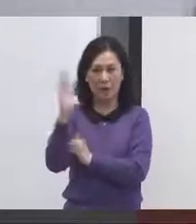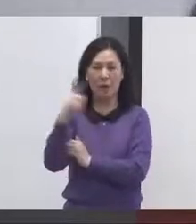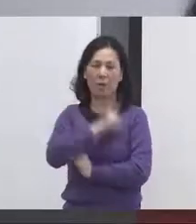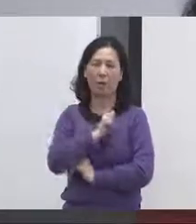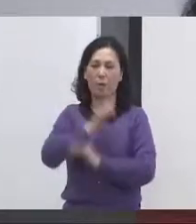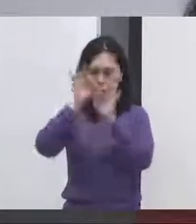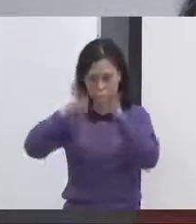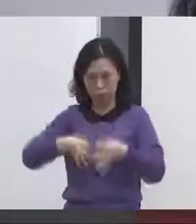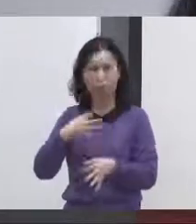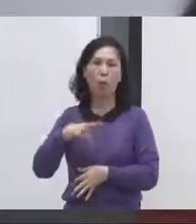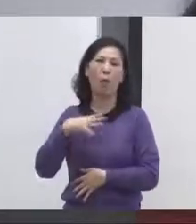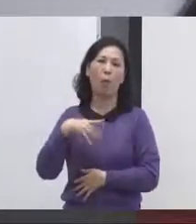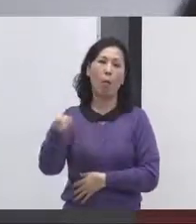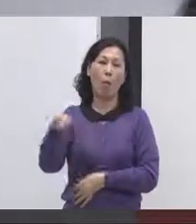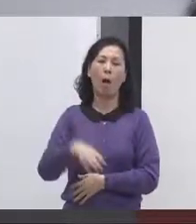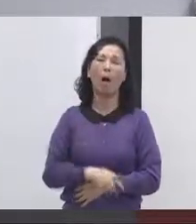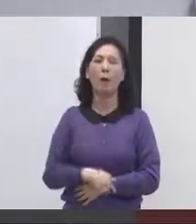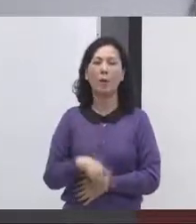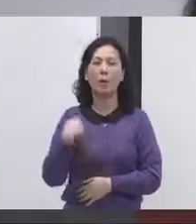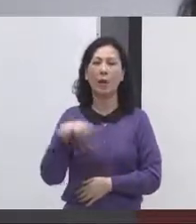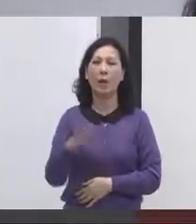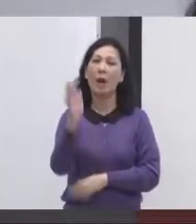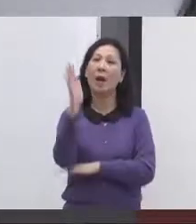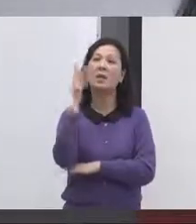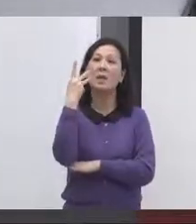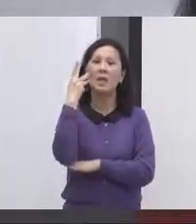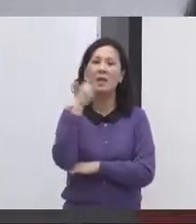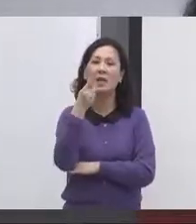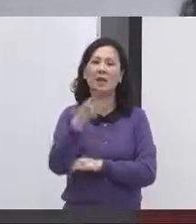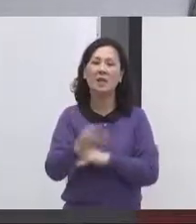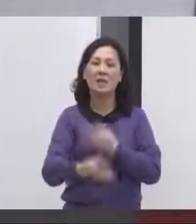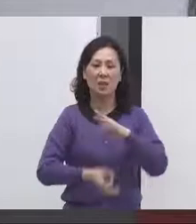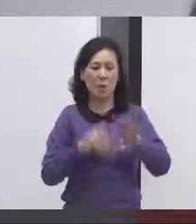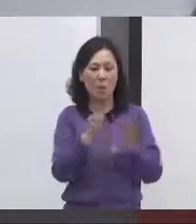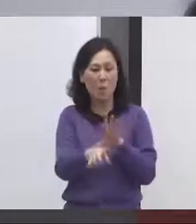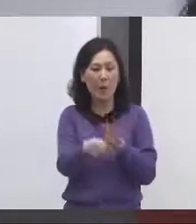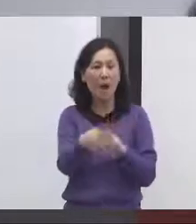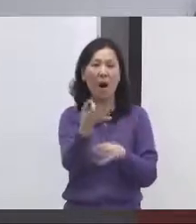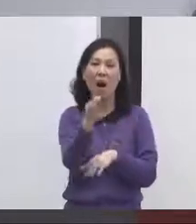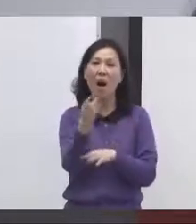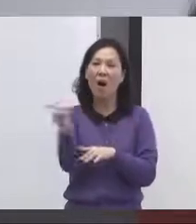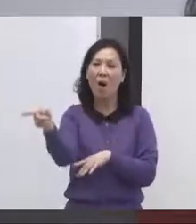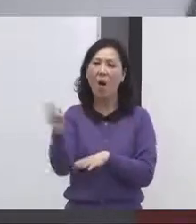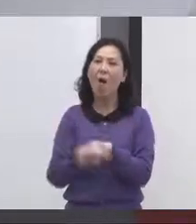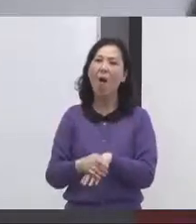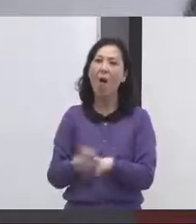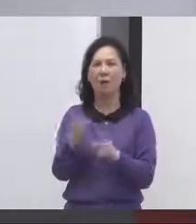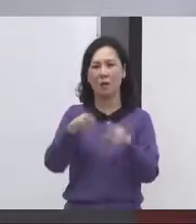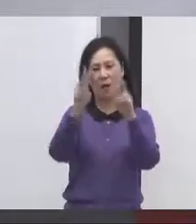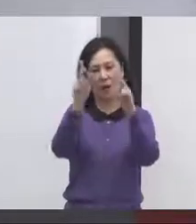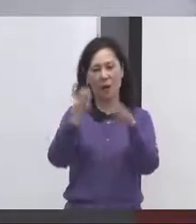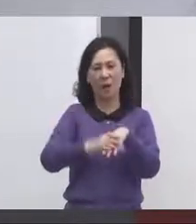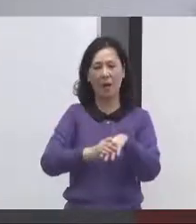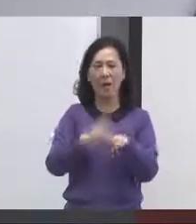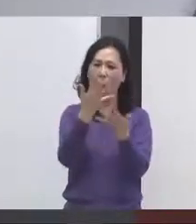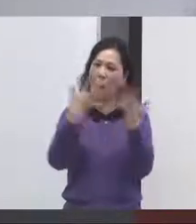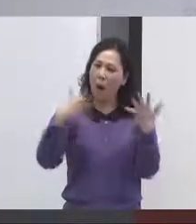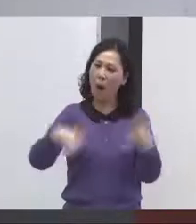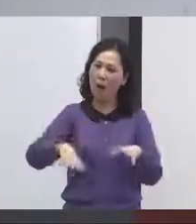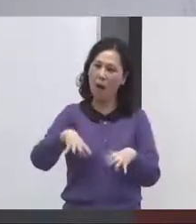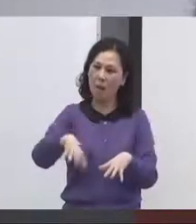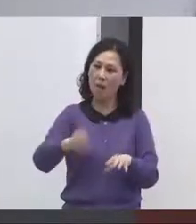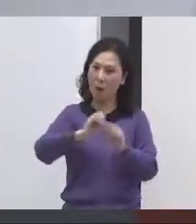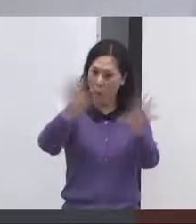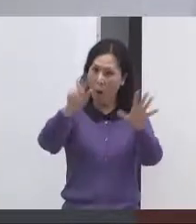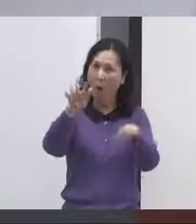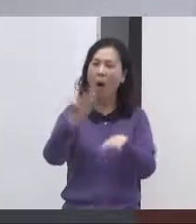治现金，我们搞了好几年嘛，最后终于他要慢慢的回去政府，有做数位化的公开，好，那再进一步有没有做更快的公开，更及